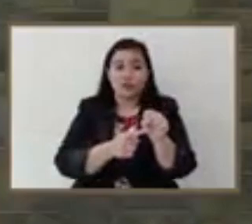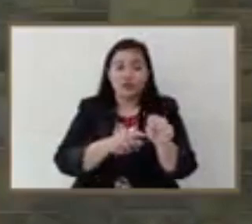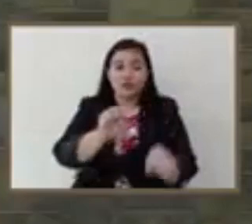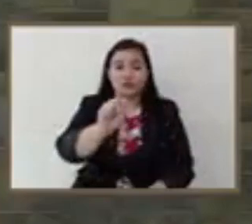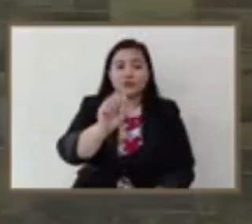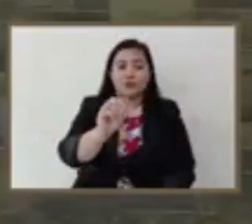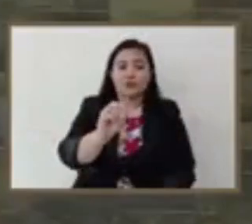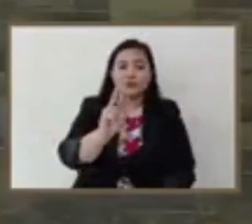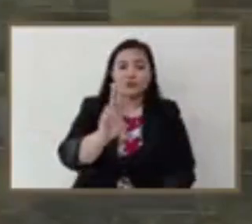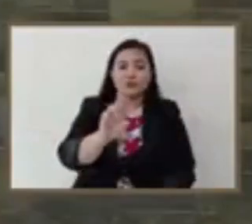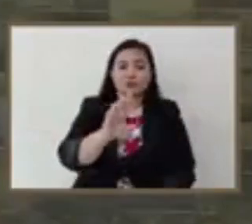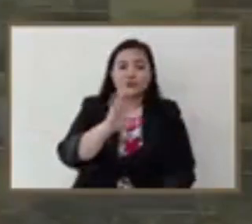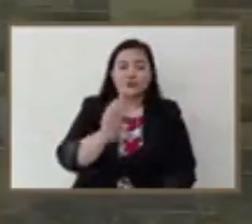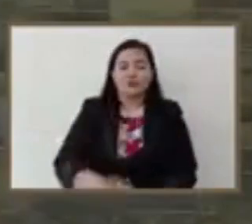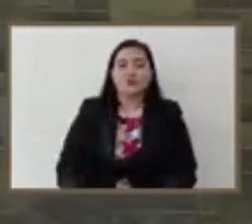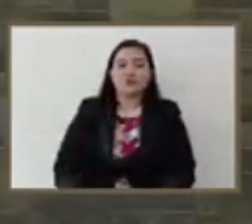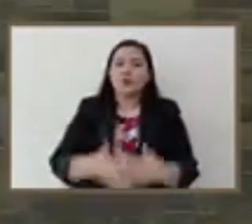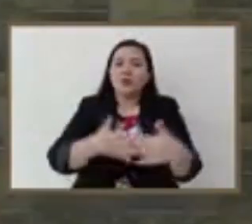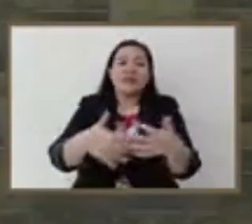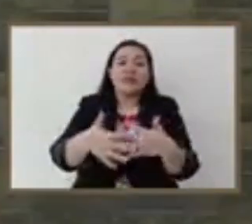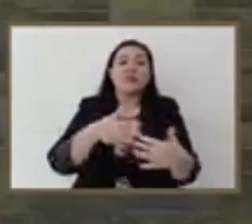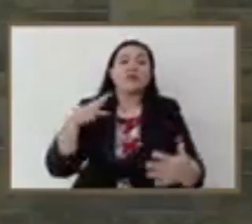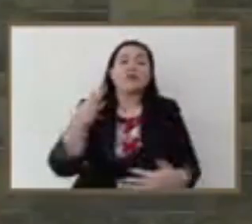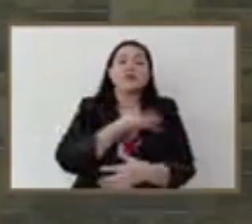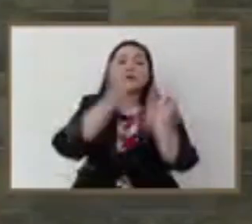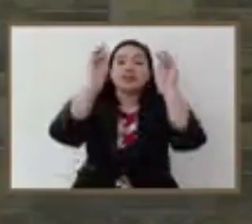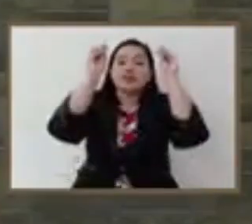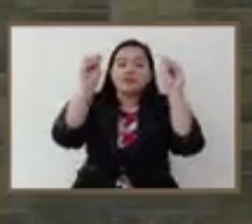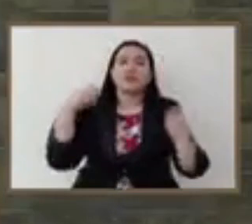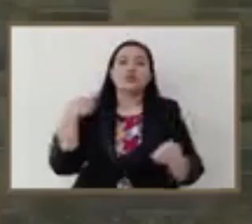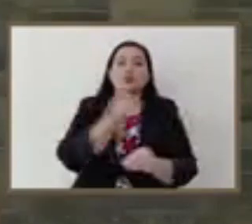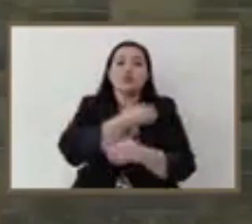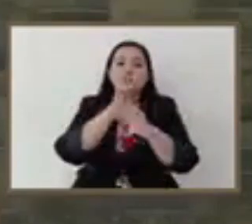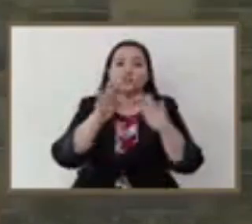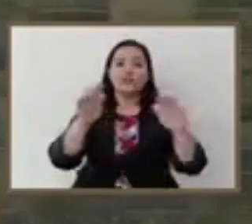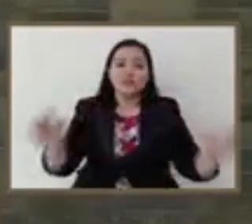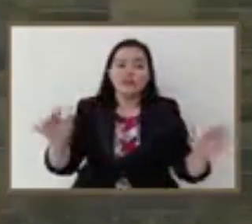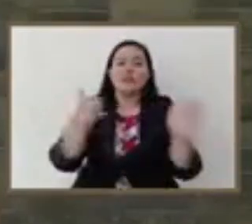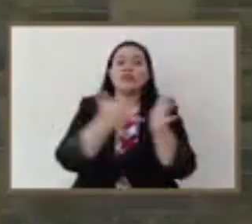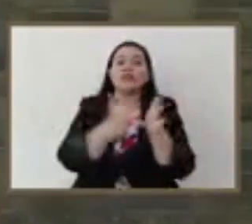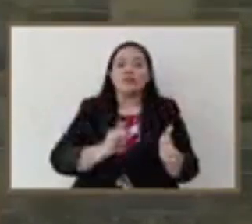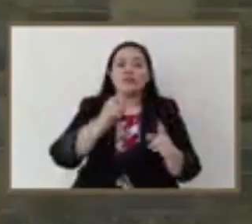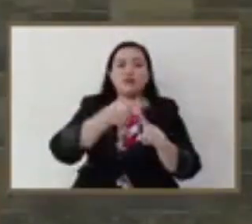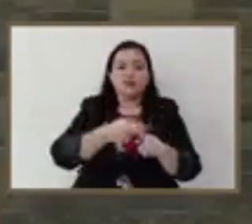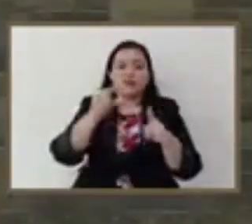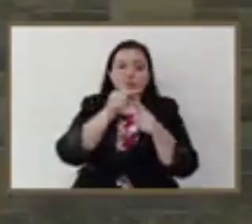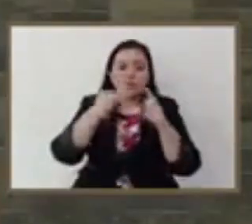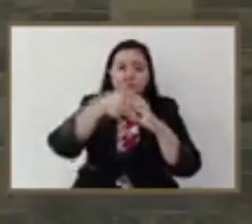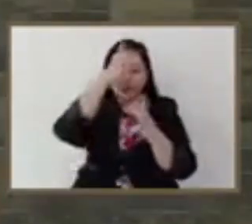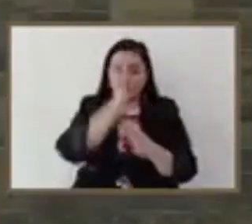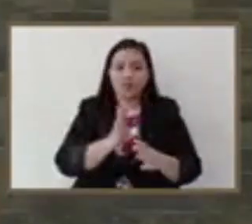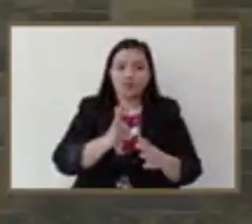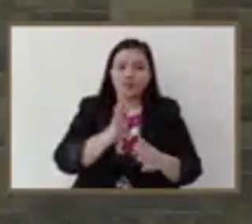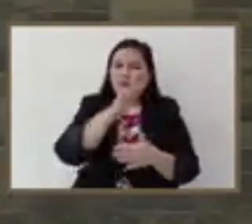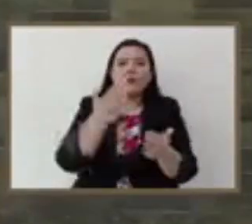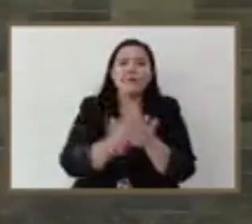Kung meron man tayong ituturo sa ating mga anak, nang gagaling po diyan. Bakit? Napakayaman natin sa salita ng Diyos. See that? And that's something, mga